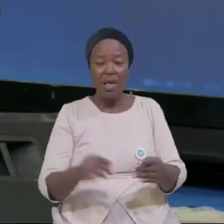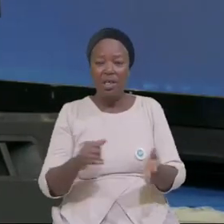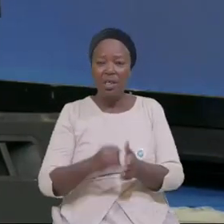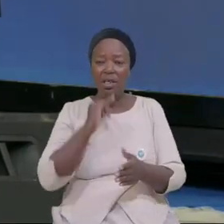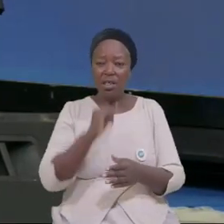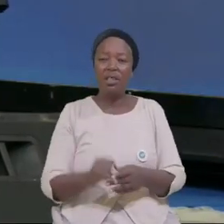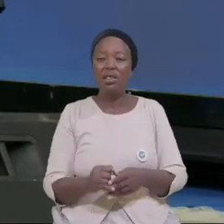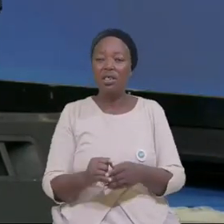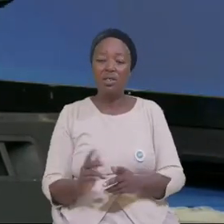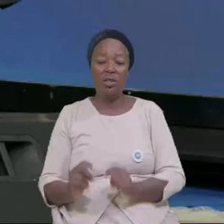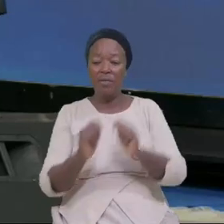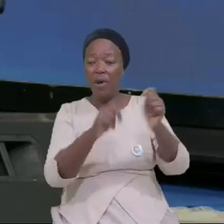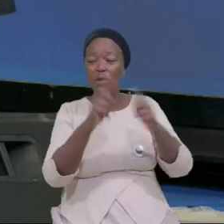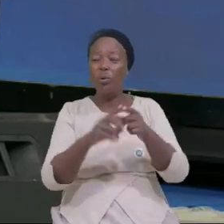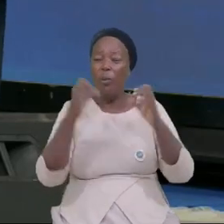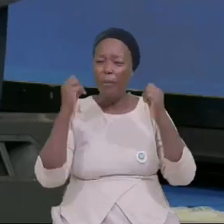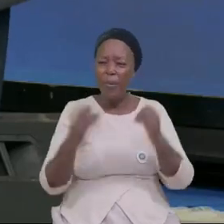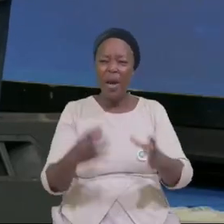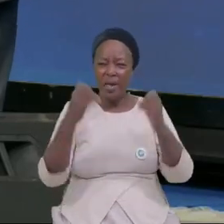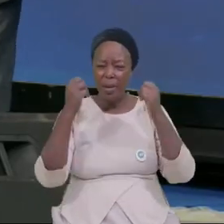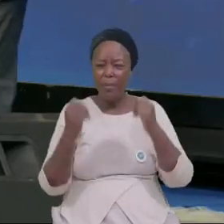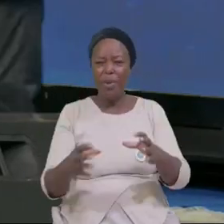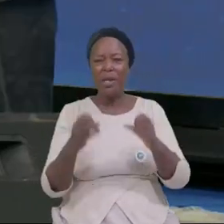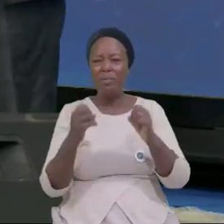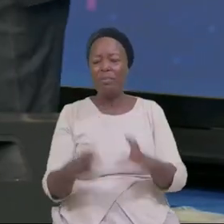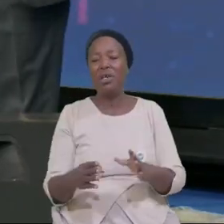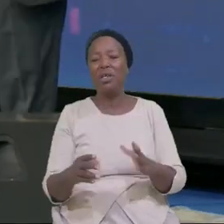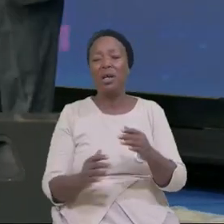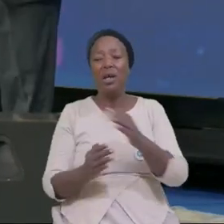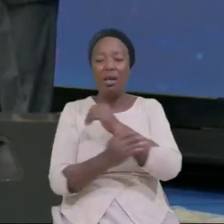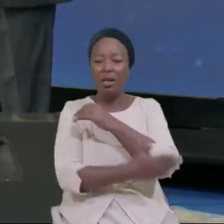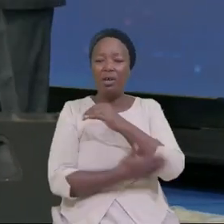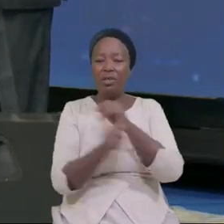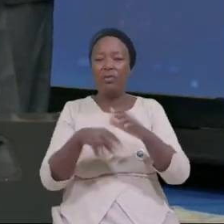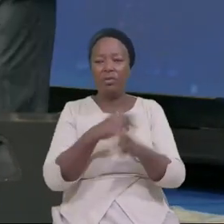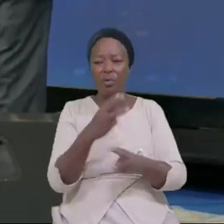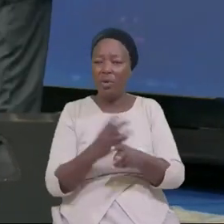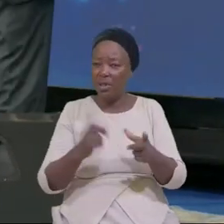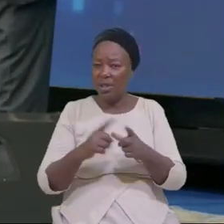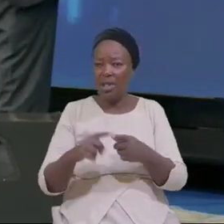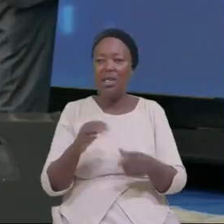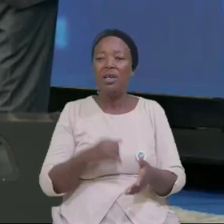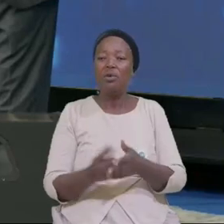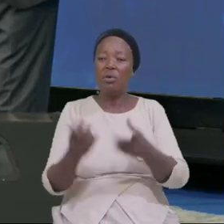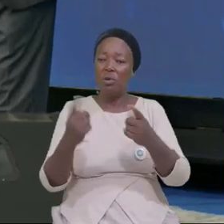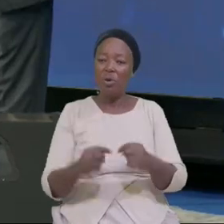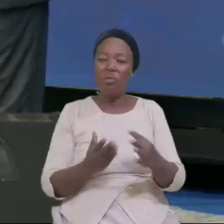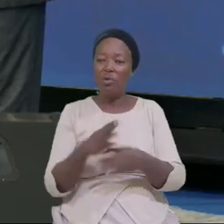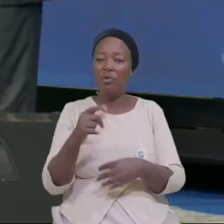à plusieurs pays du monde. Alors, ça sera